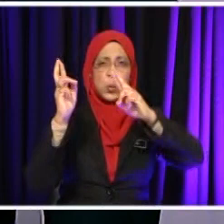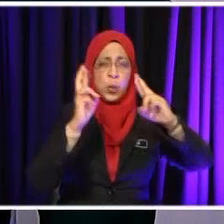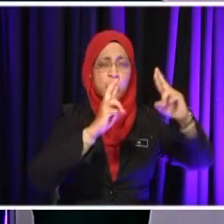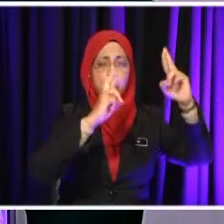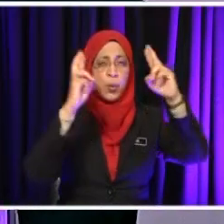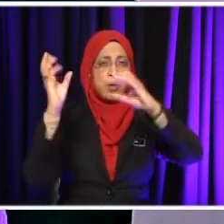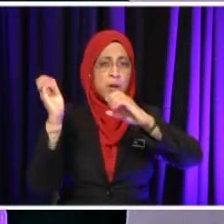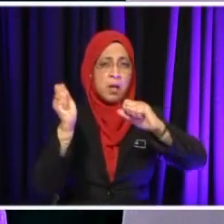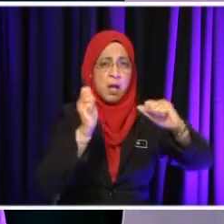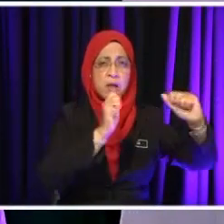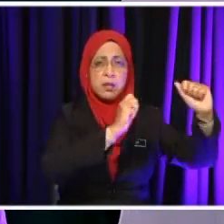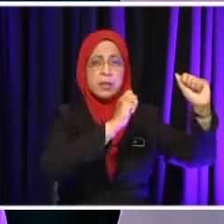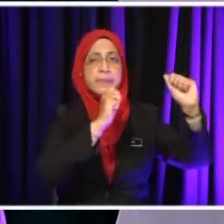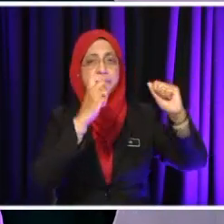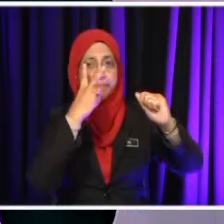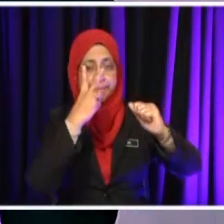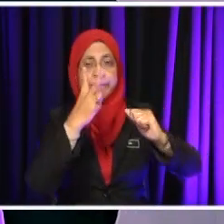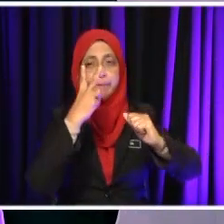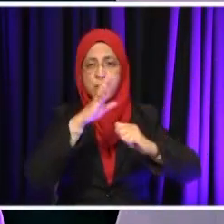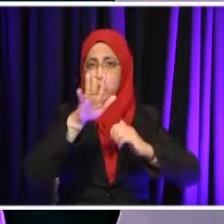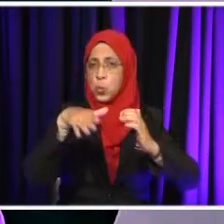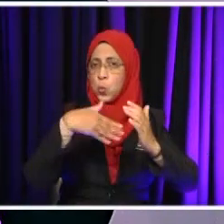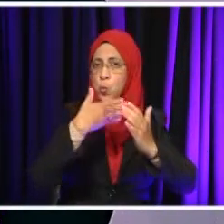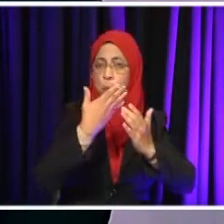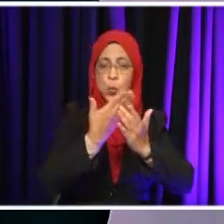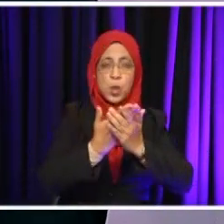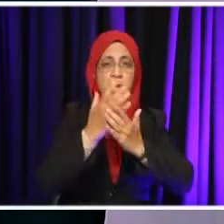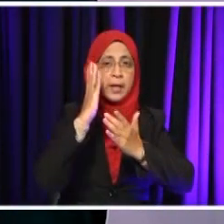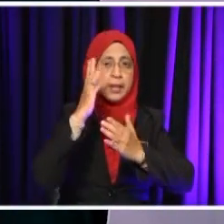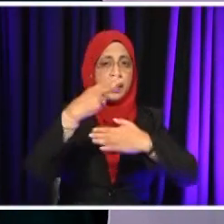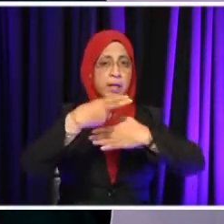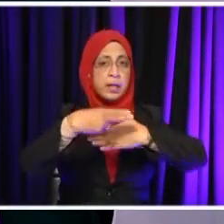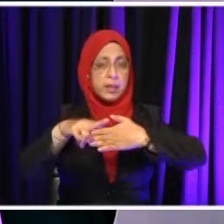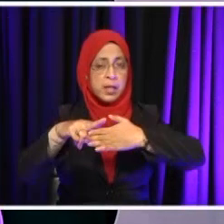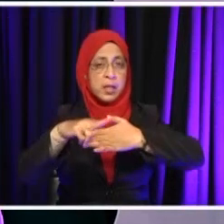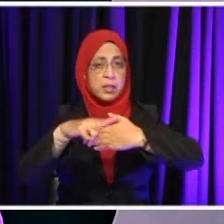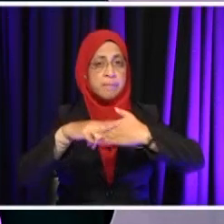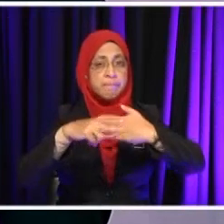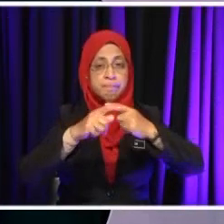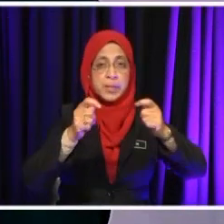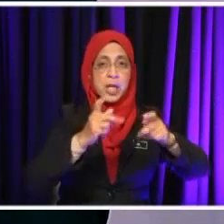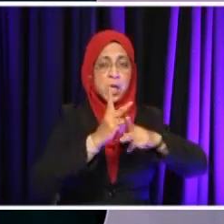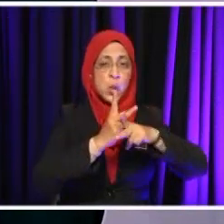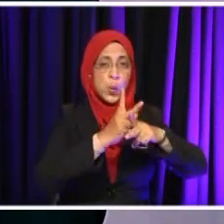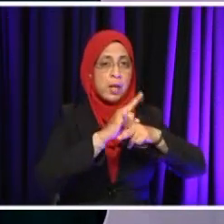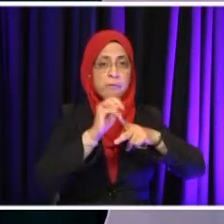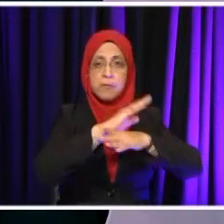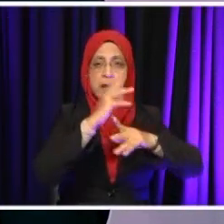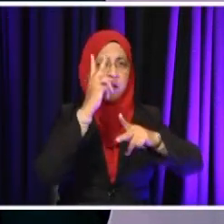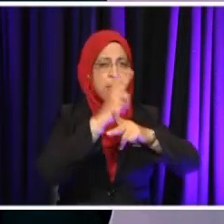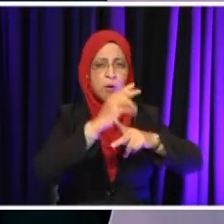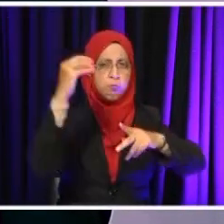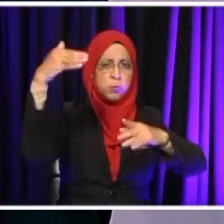langsung kita dapat lihat dan semua maklum maklum Mak ini dihantar kepada segmen kawalan tanpa sembarang halangan